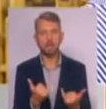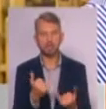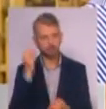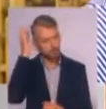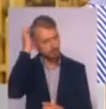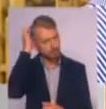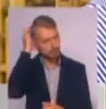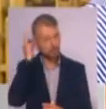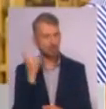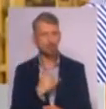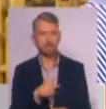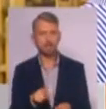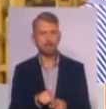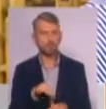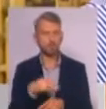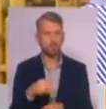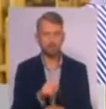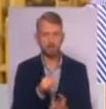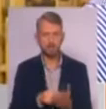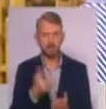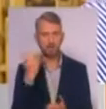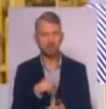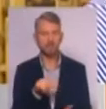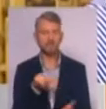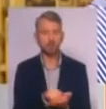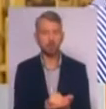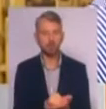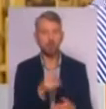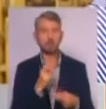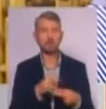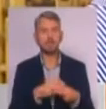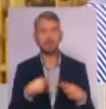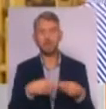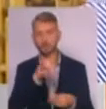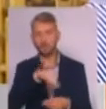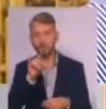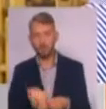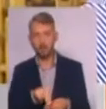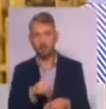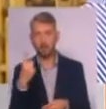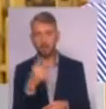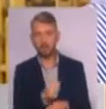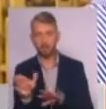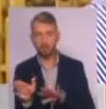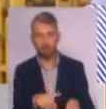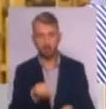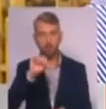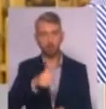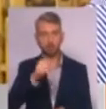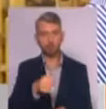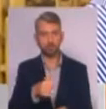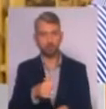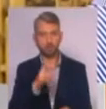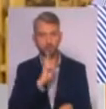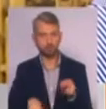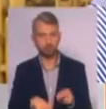в мене таке болюче дуже питання, коли ми встановлюємо металопластикові вікна, через тиждень немає ручок. Угу.